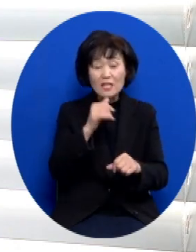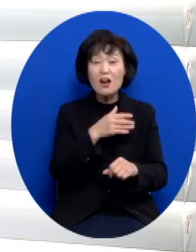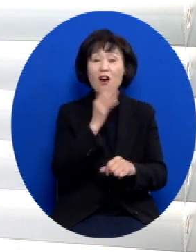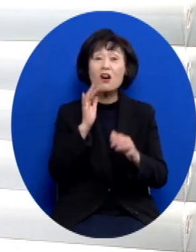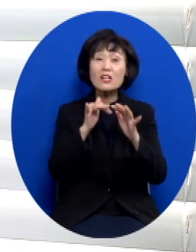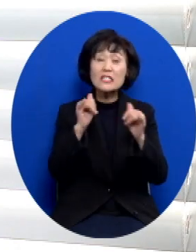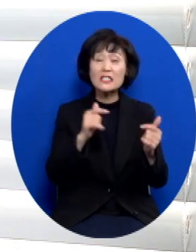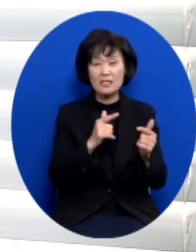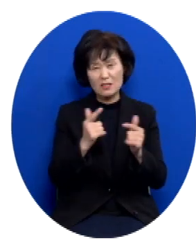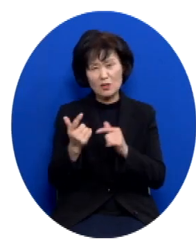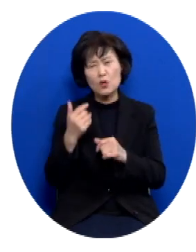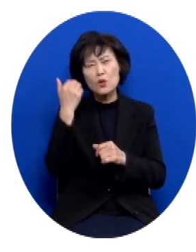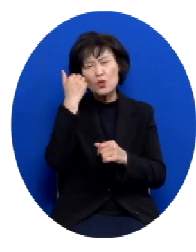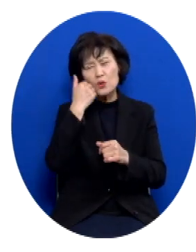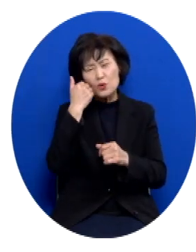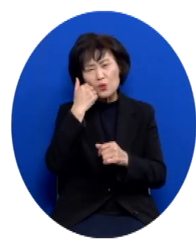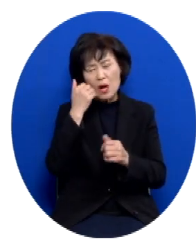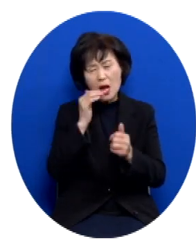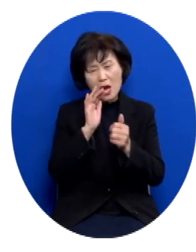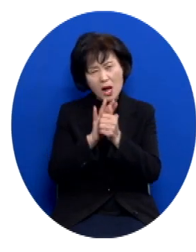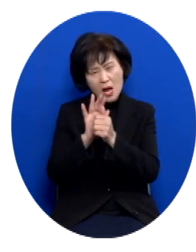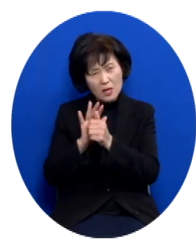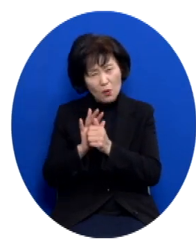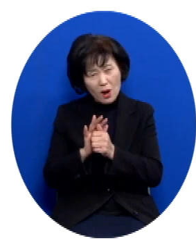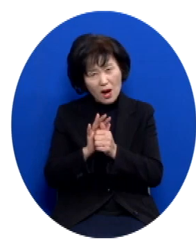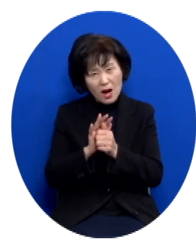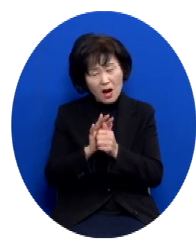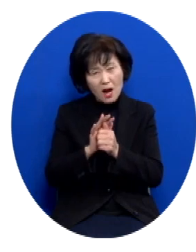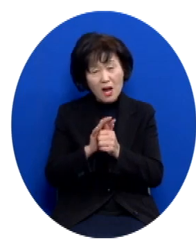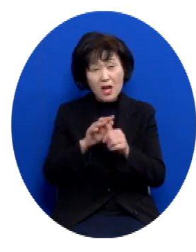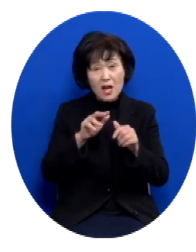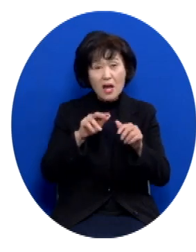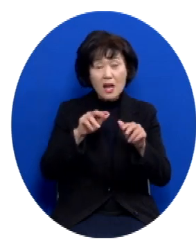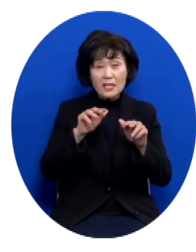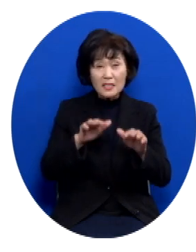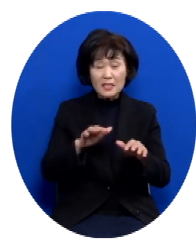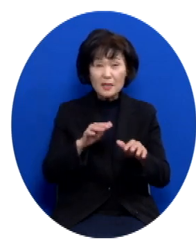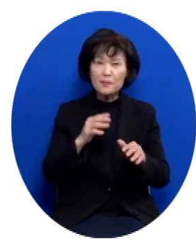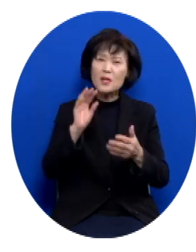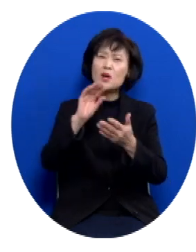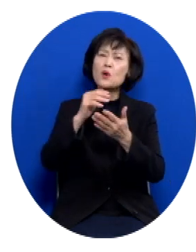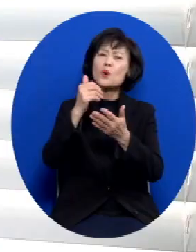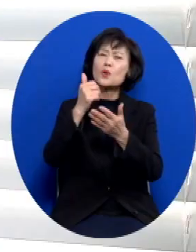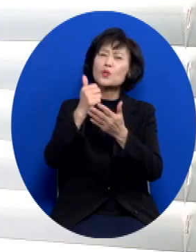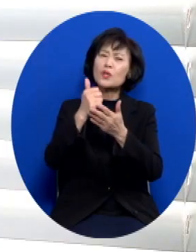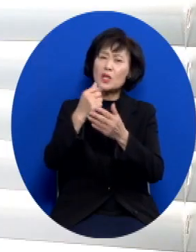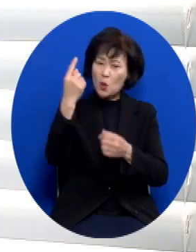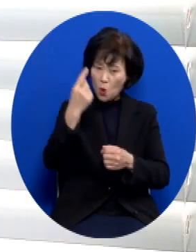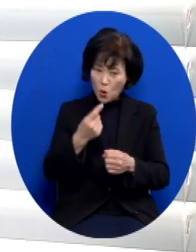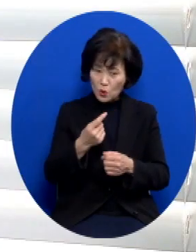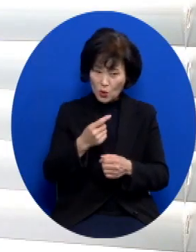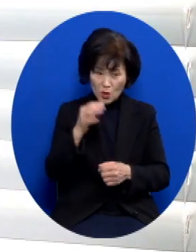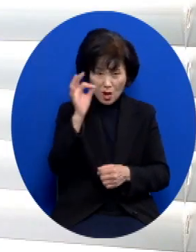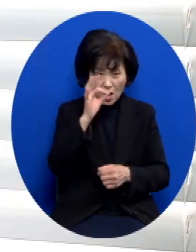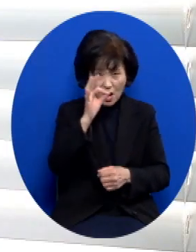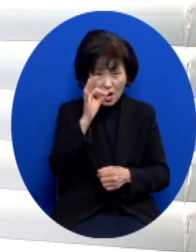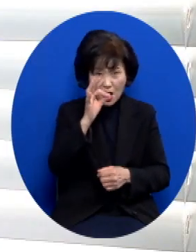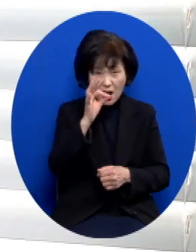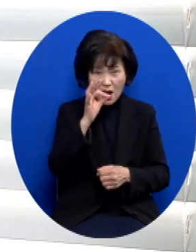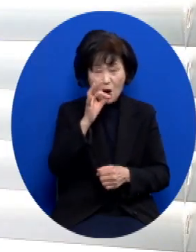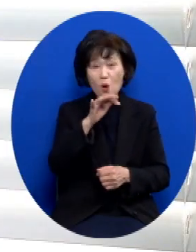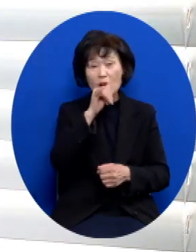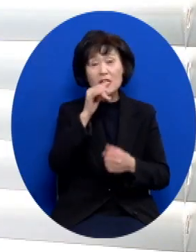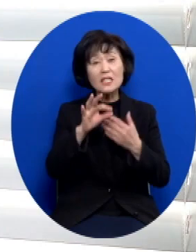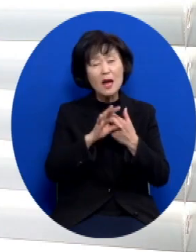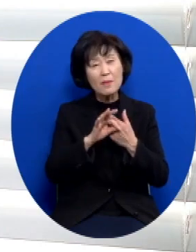따뜻하게 해야 되느냐 현존하는 그리스도가 만약에 오셔서 찾는다면 이런 가정을 찾지 않을까 이